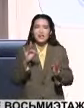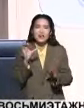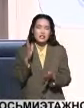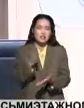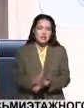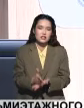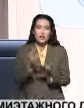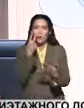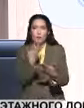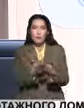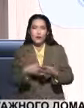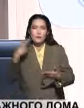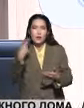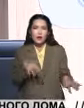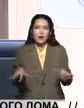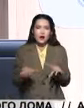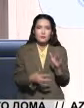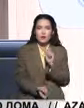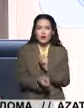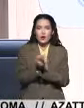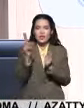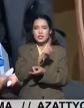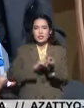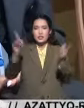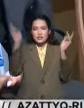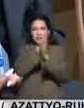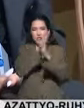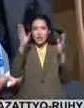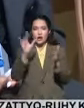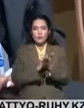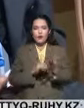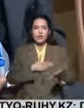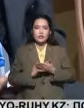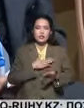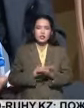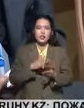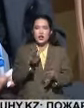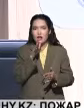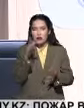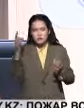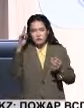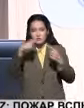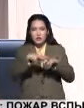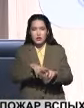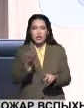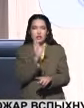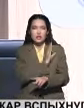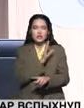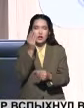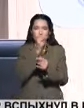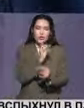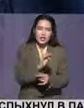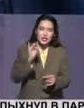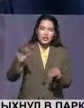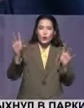Чтобы повысить эффективность мер по реагированию на изменения климата, мы должны активно использовать передовые технологии, как искусственный интеллект,